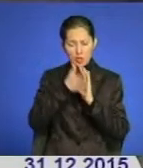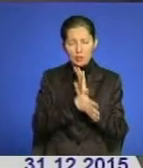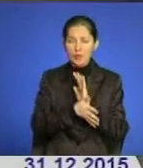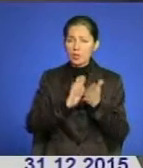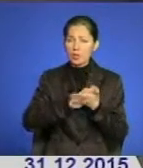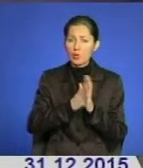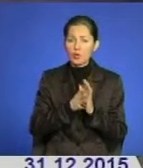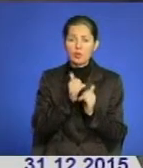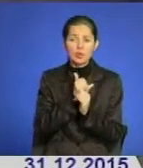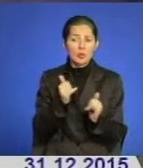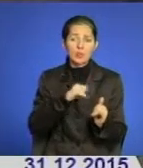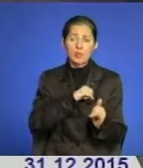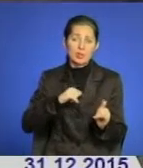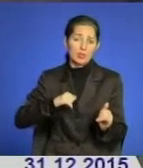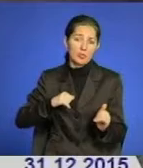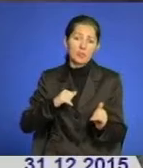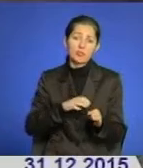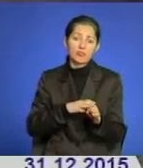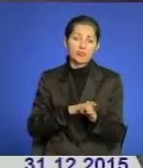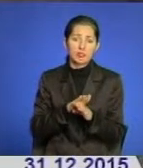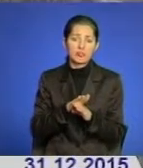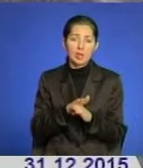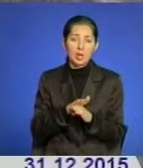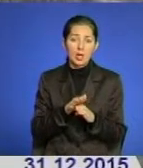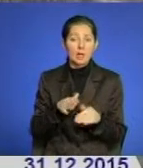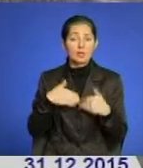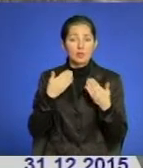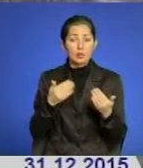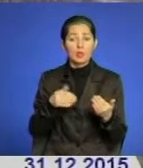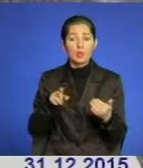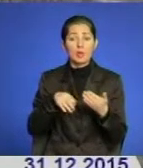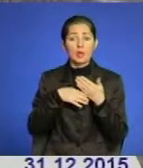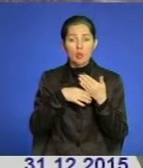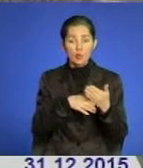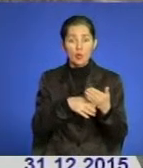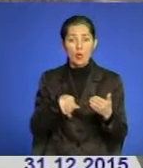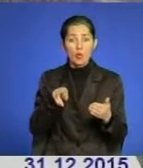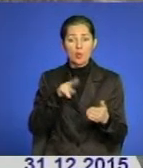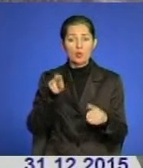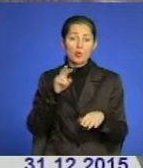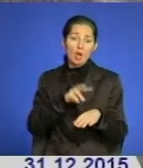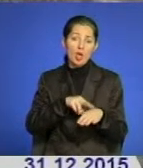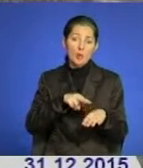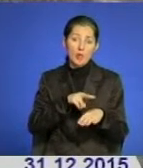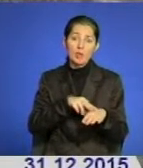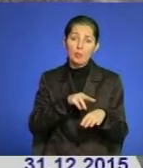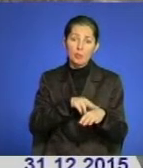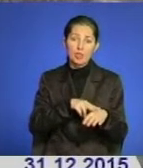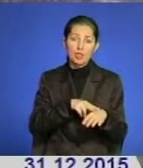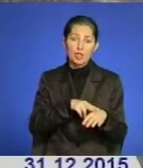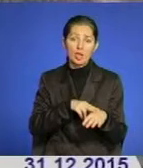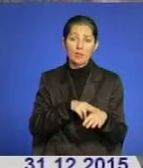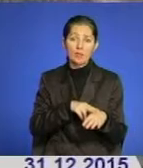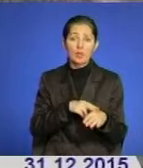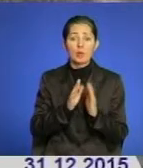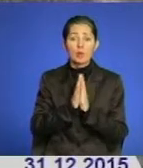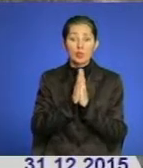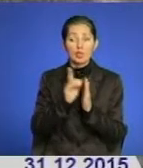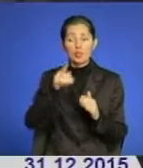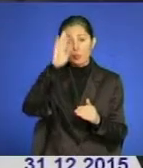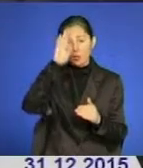самі впоратися з тією проблемою. І звернулися по допомогу до правоохоронних органів, до поліції, попросили, щоб